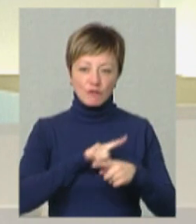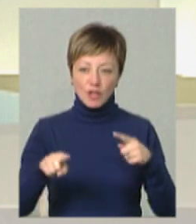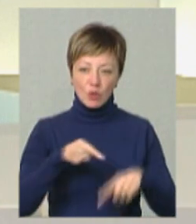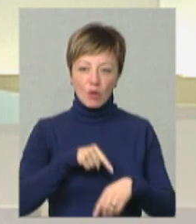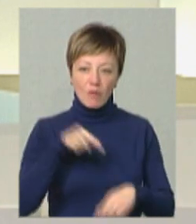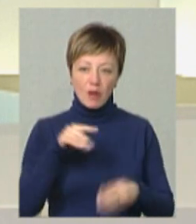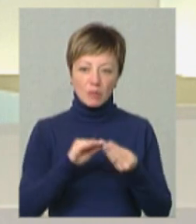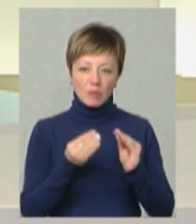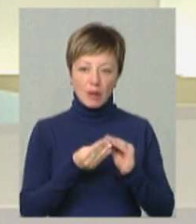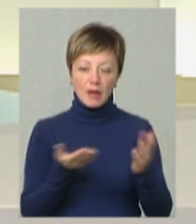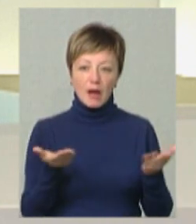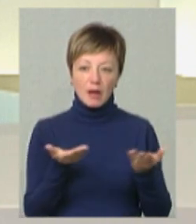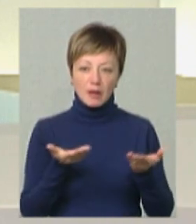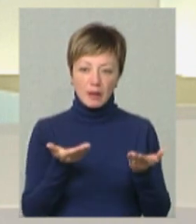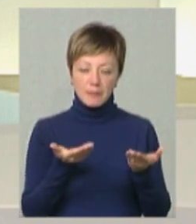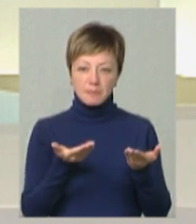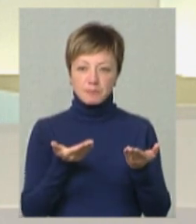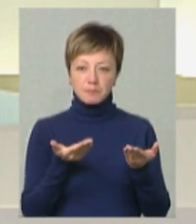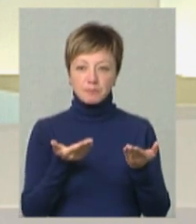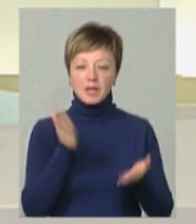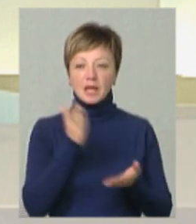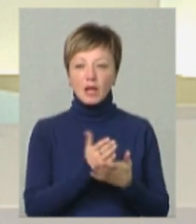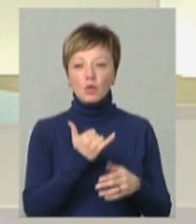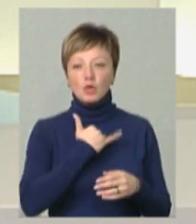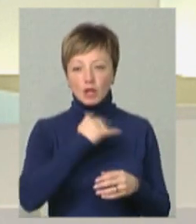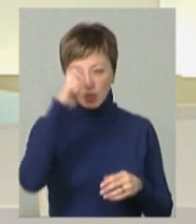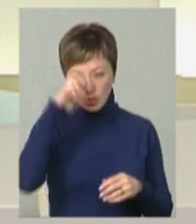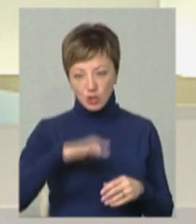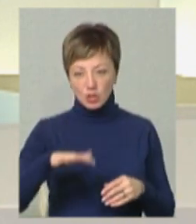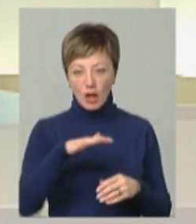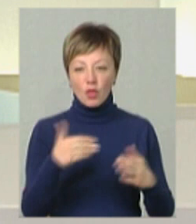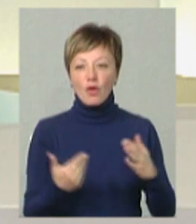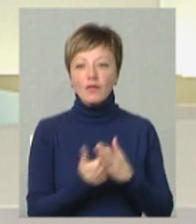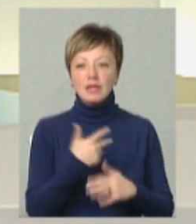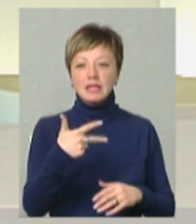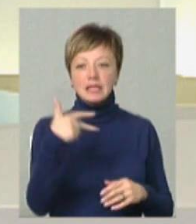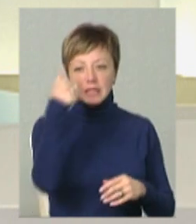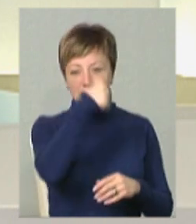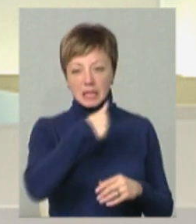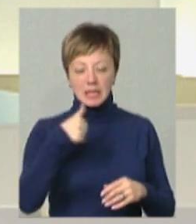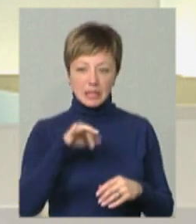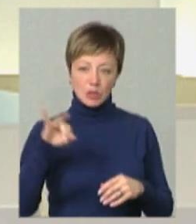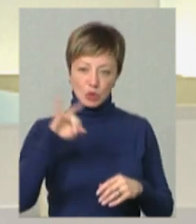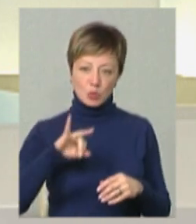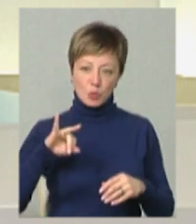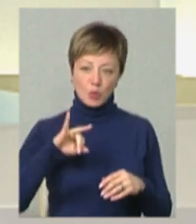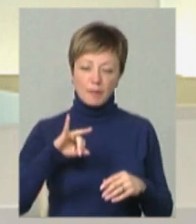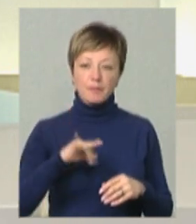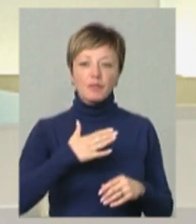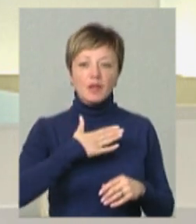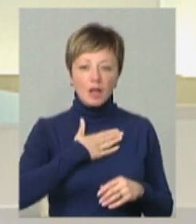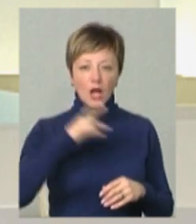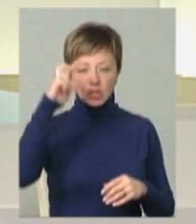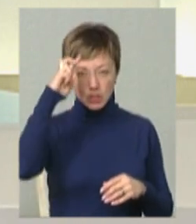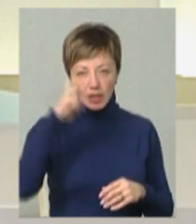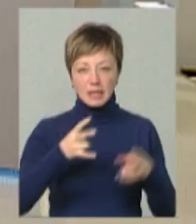на ті виклики, які є у нашої держави, у її новітній 30-літній історії. Наше